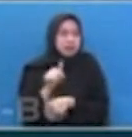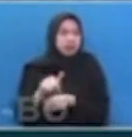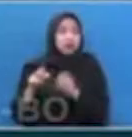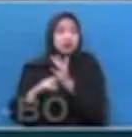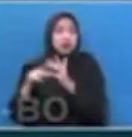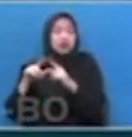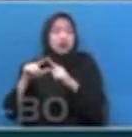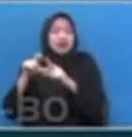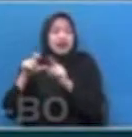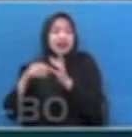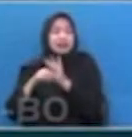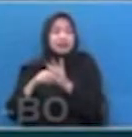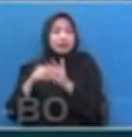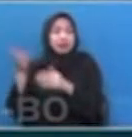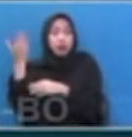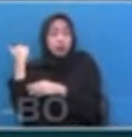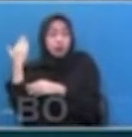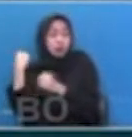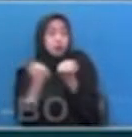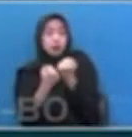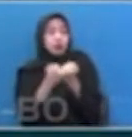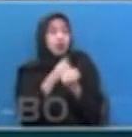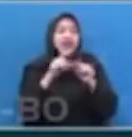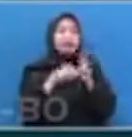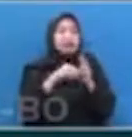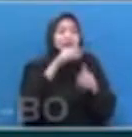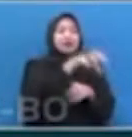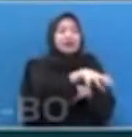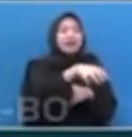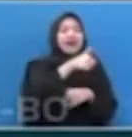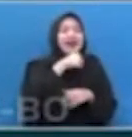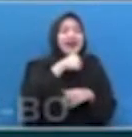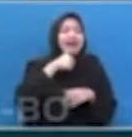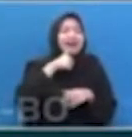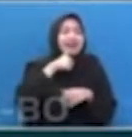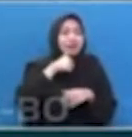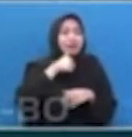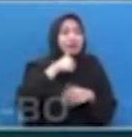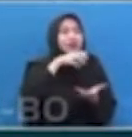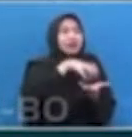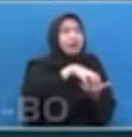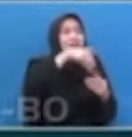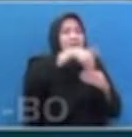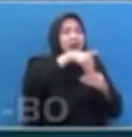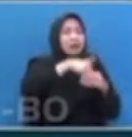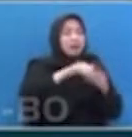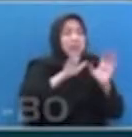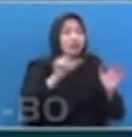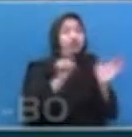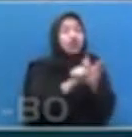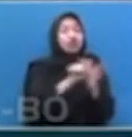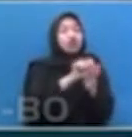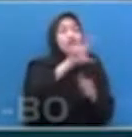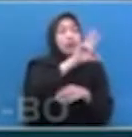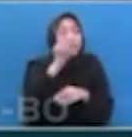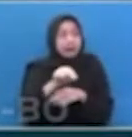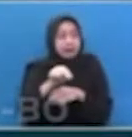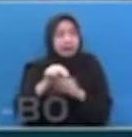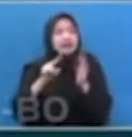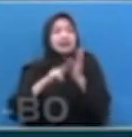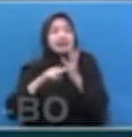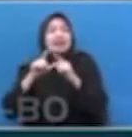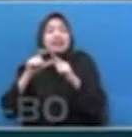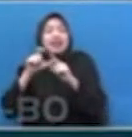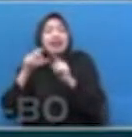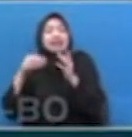mau menerima tidak mendapatkan jatah cawapres di Pilpres 2024? Selama waktu kurang dari 2 tahun ini, Nasdem juga harus bisa